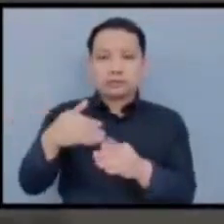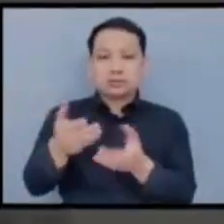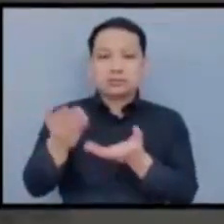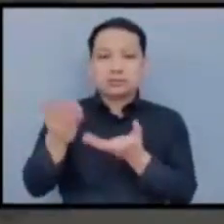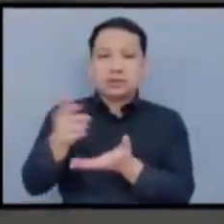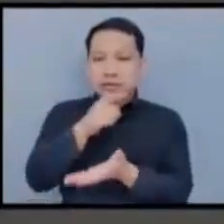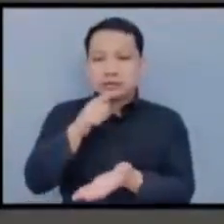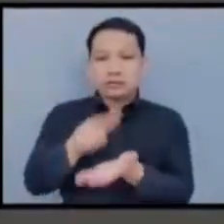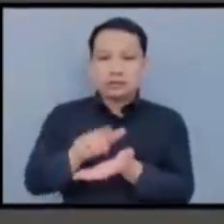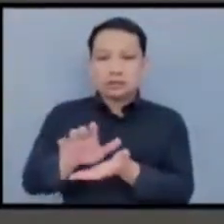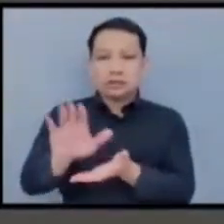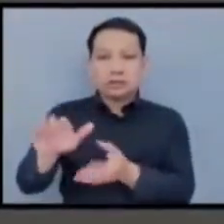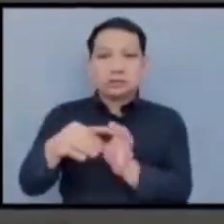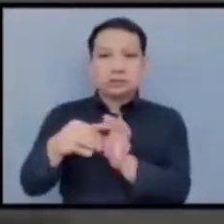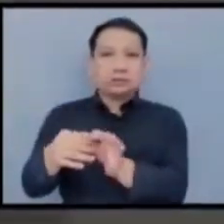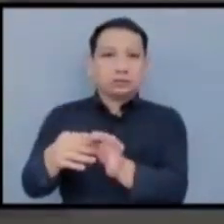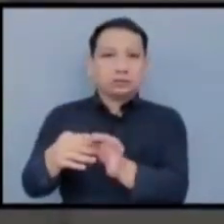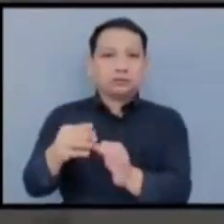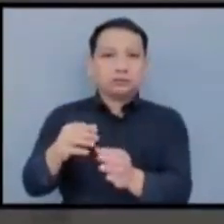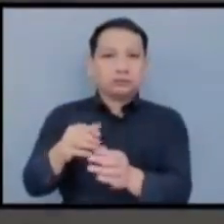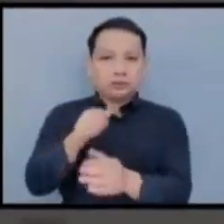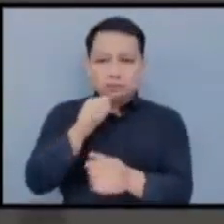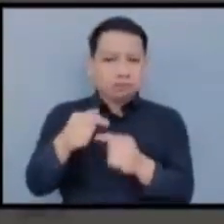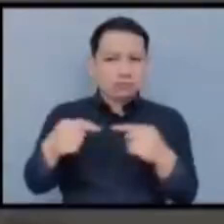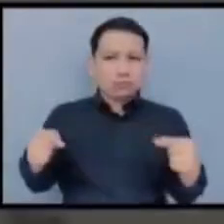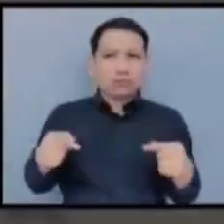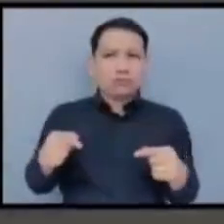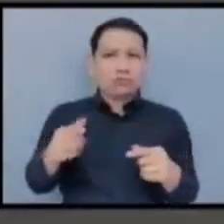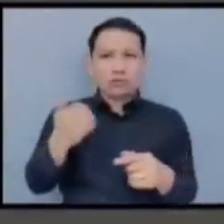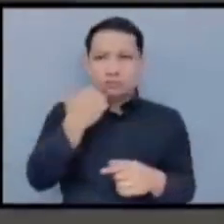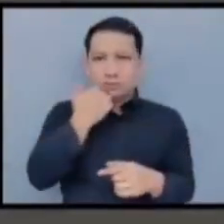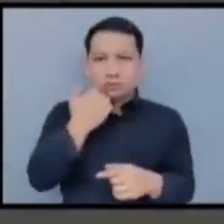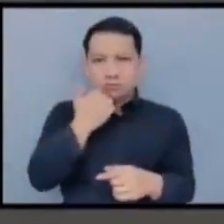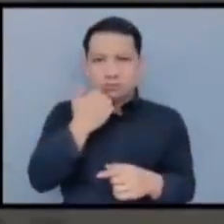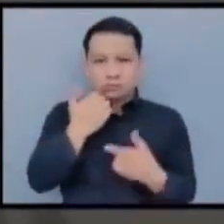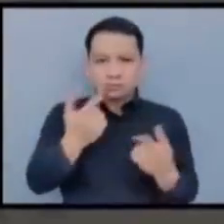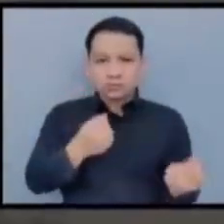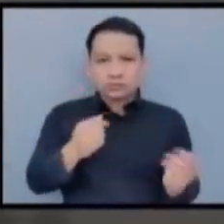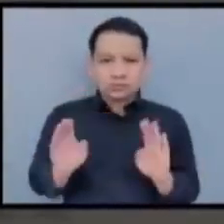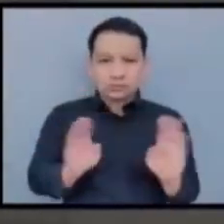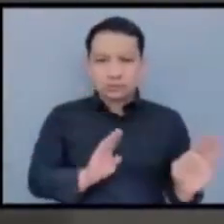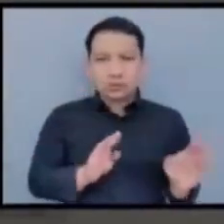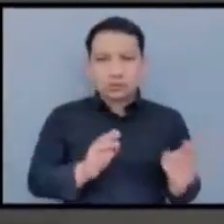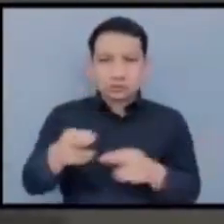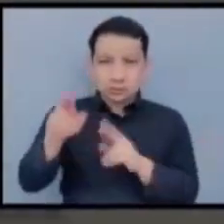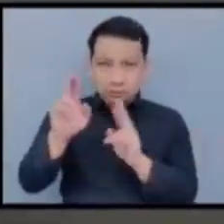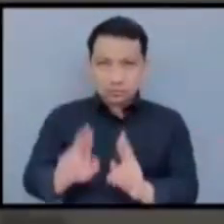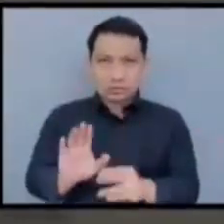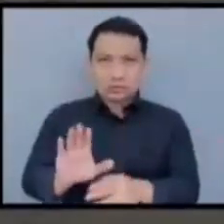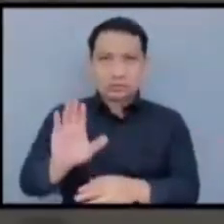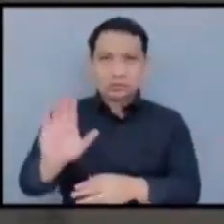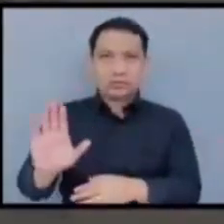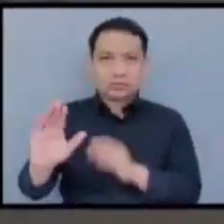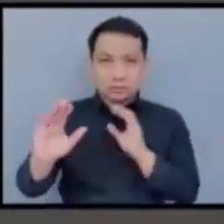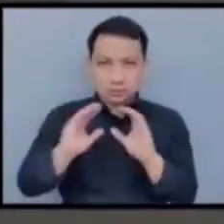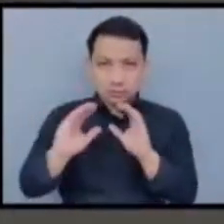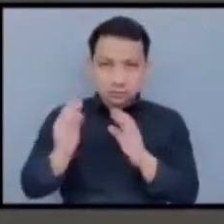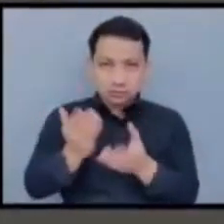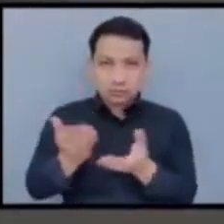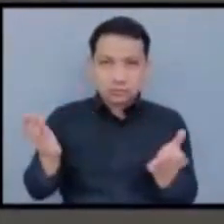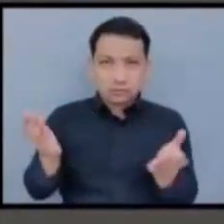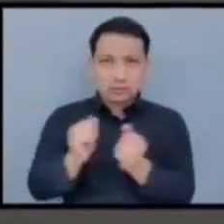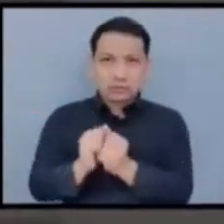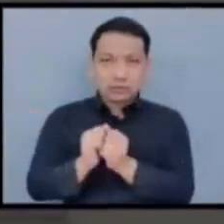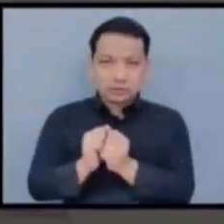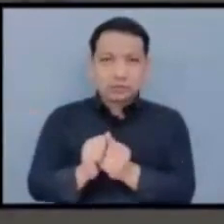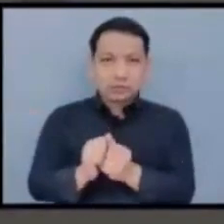hindi naman nagkaroon ng disorderly behavior ang mambabatas dahil magalang naman ang naging komunikasyon niya sa mga kasamahan at kaya